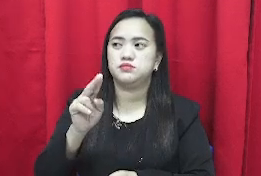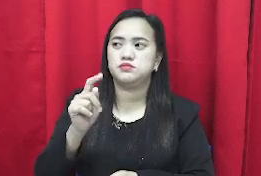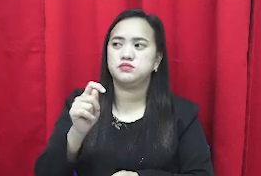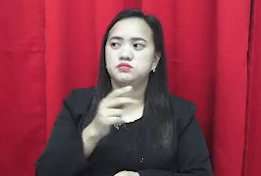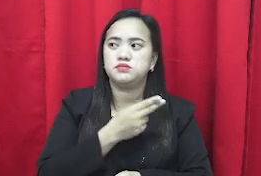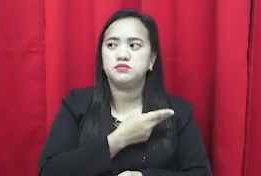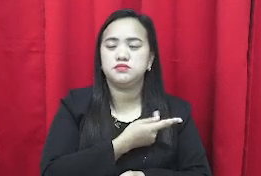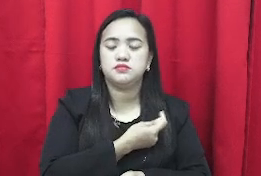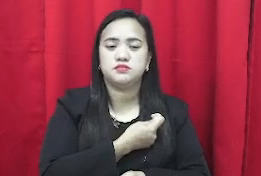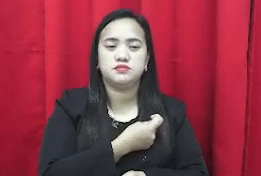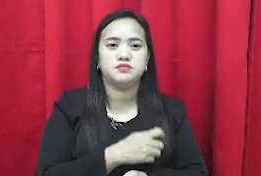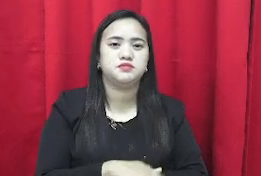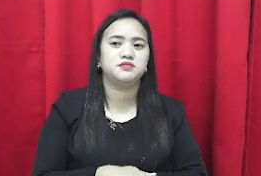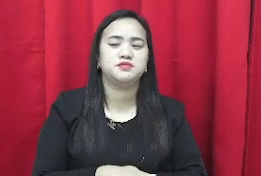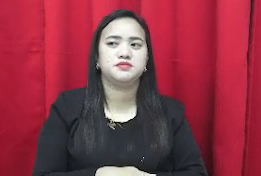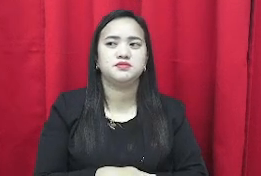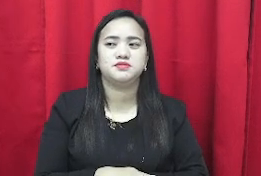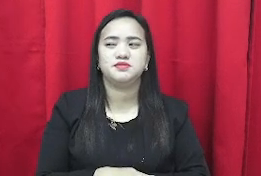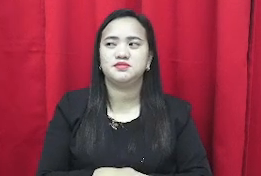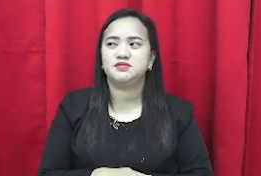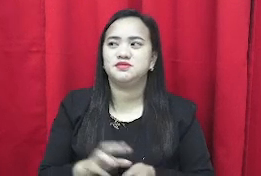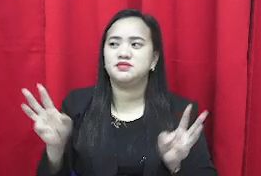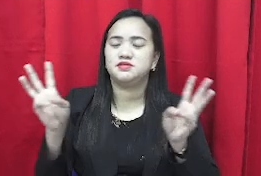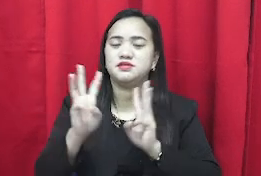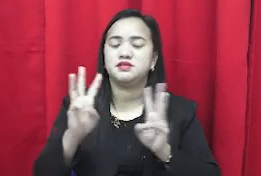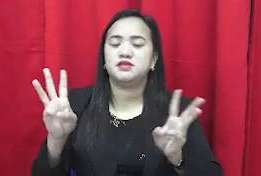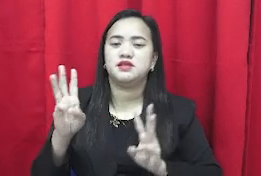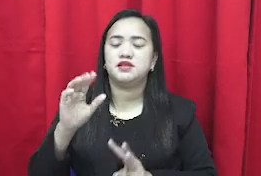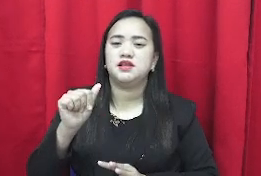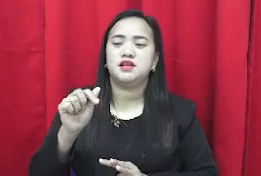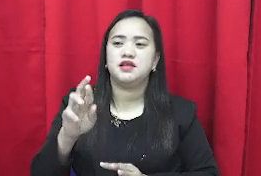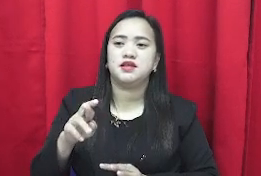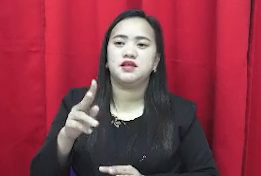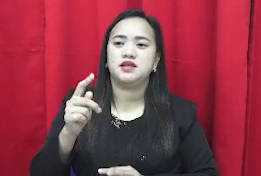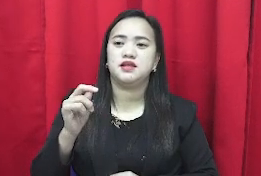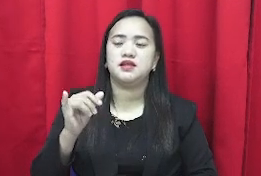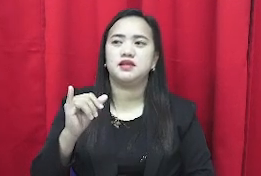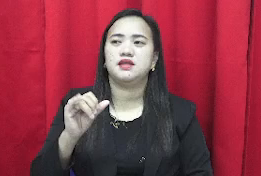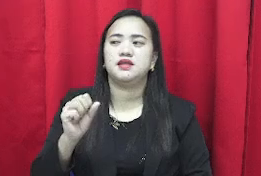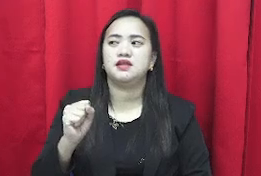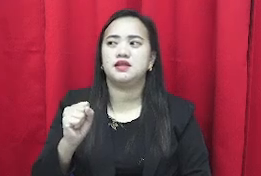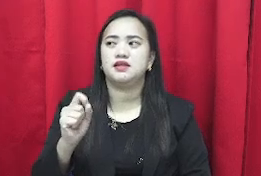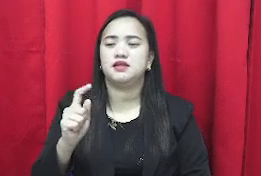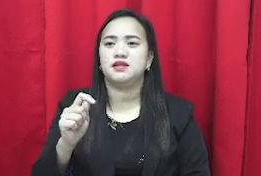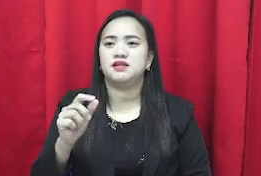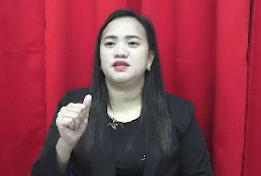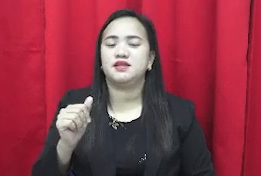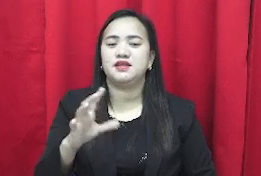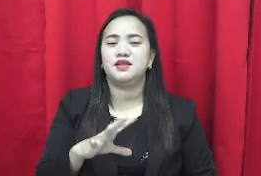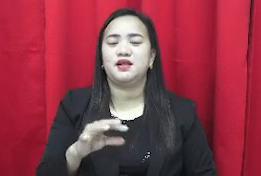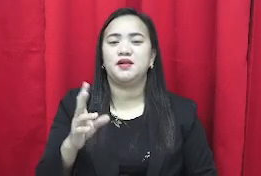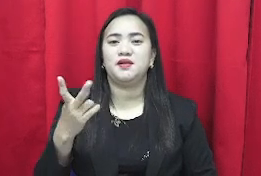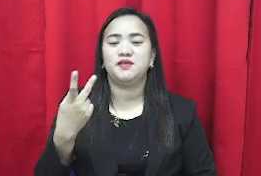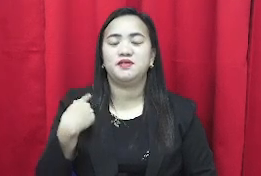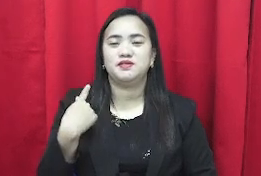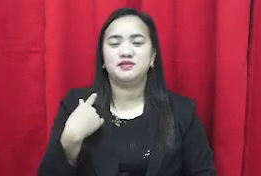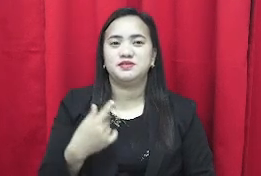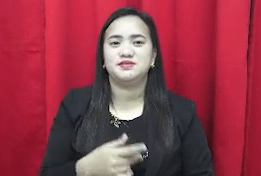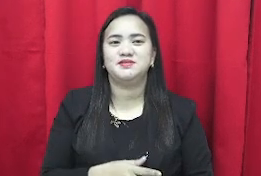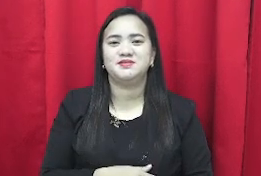kutis artista wow mahirap nito kung ang pangarap niyo sa anak niyo maging artista nako suss Hwag naman